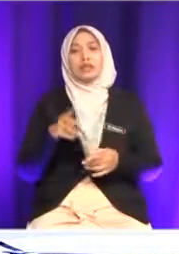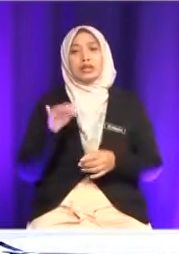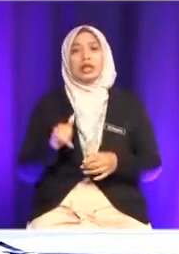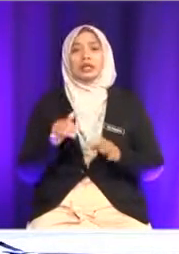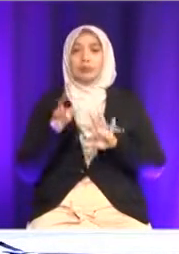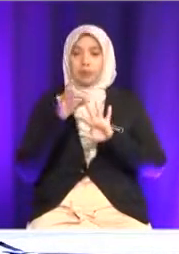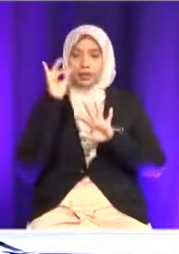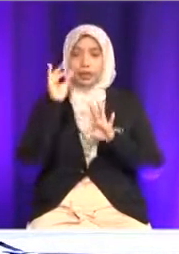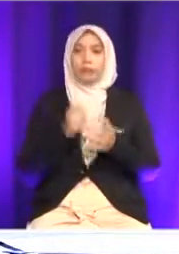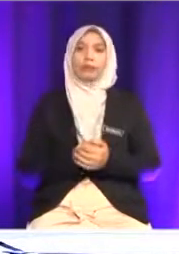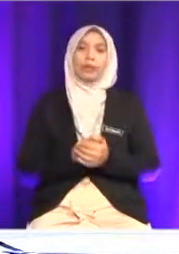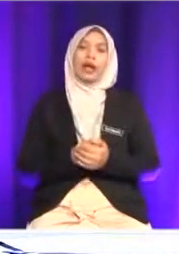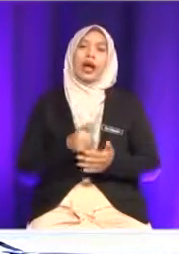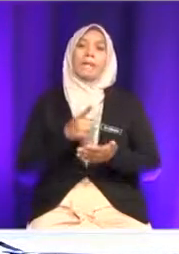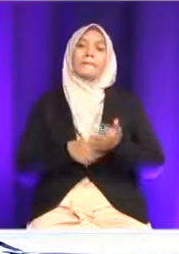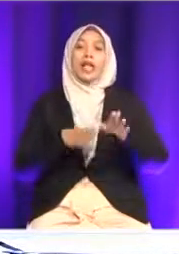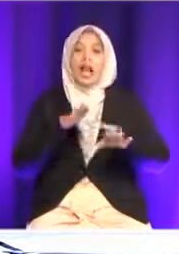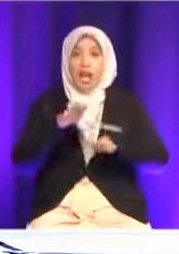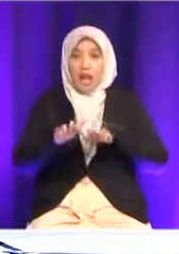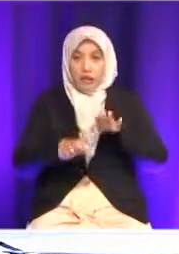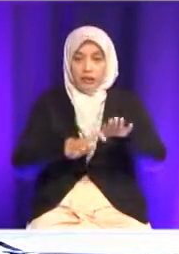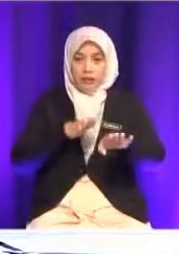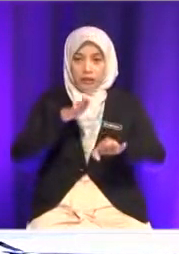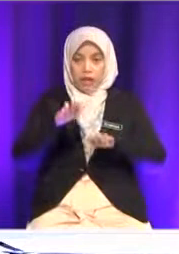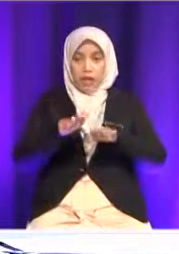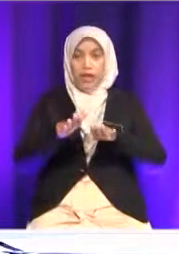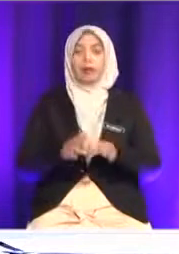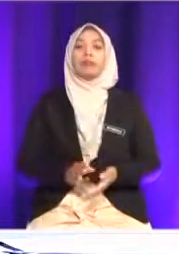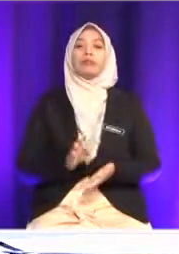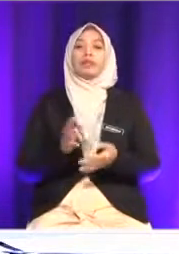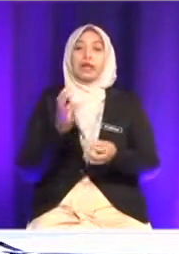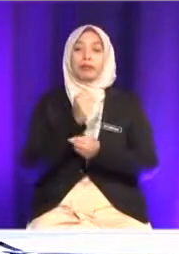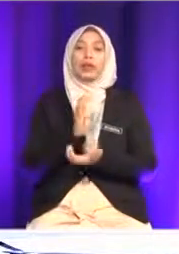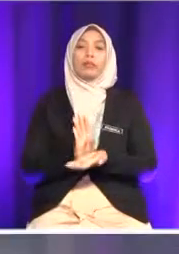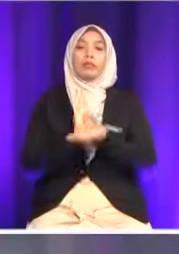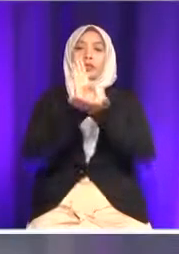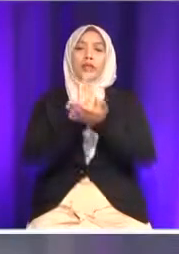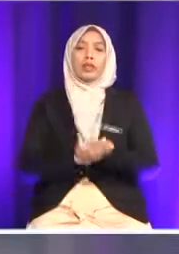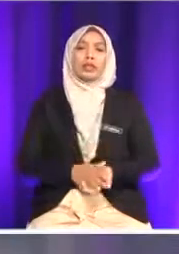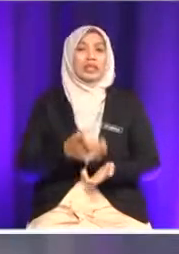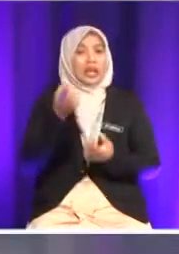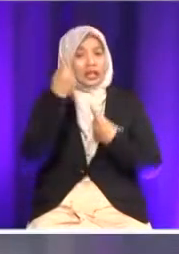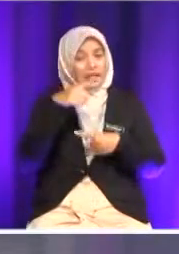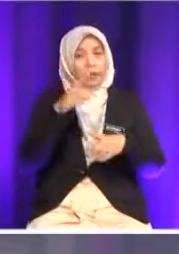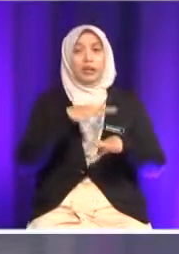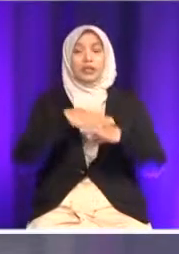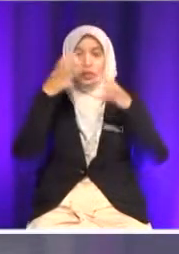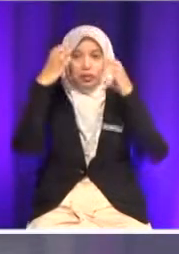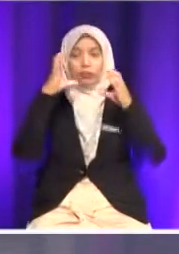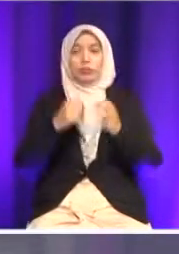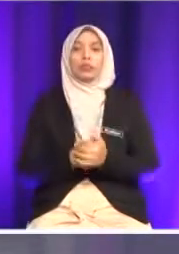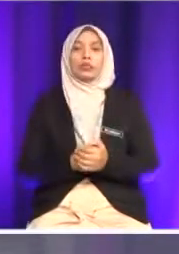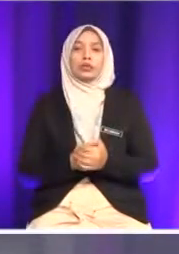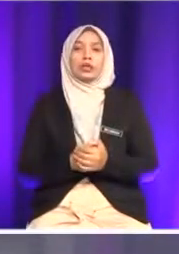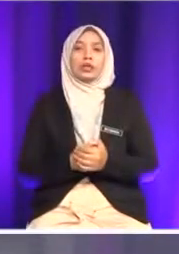yang murid-murid-murid ini perlu lakukan sekiranya Mereka ingin mendapat bantuan sik Gusti datang polisi Ibu saya enggak tahu sebenarnya saya ini boleh bekerja